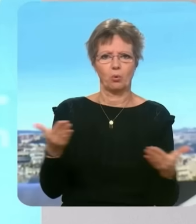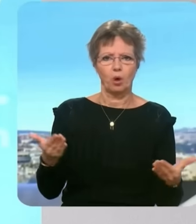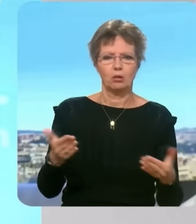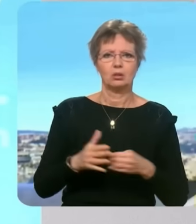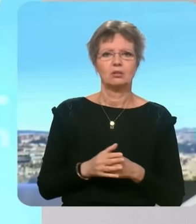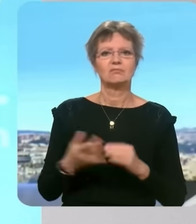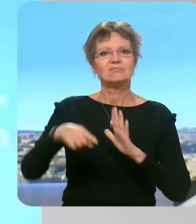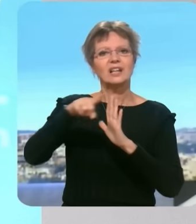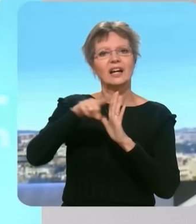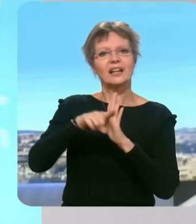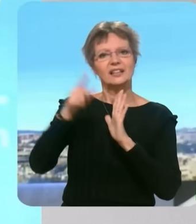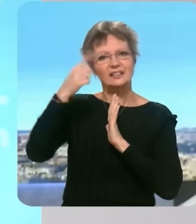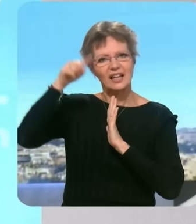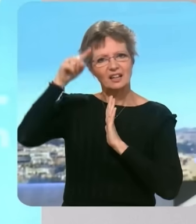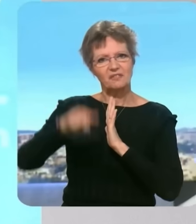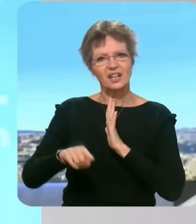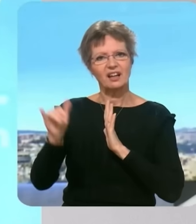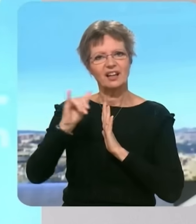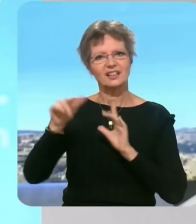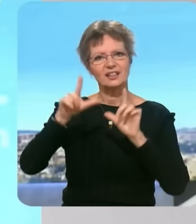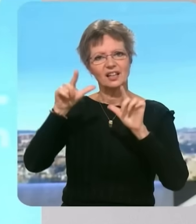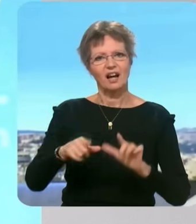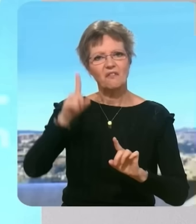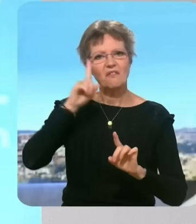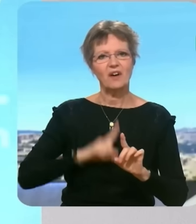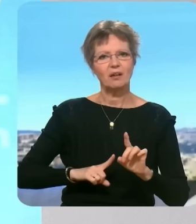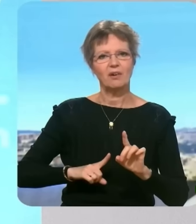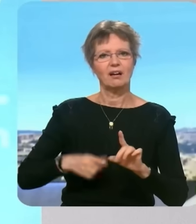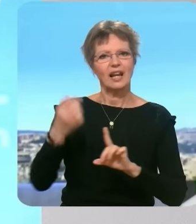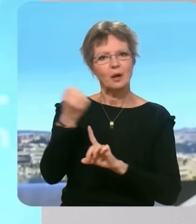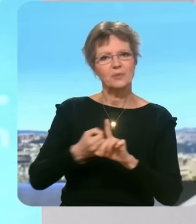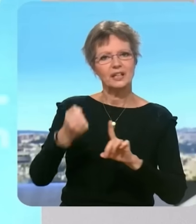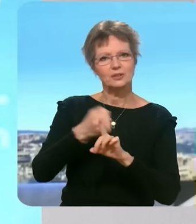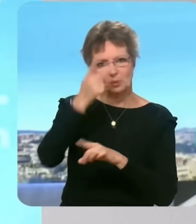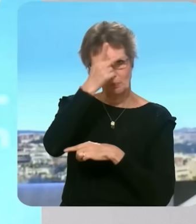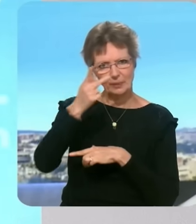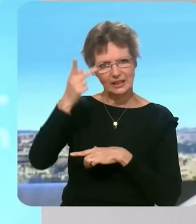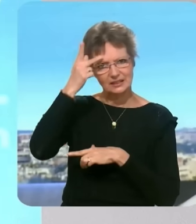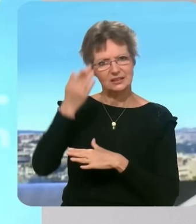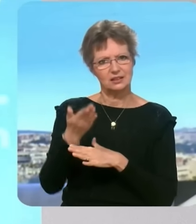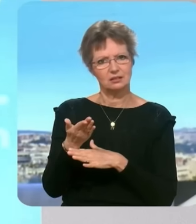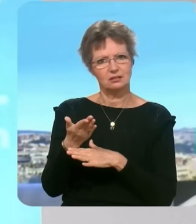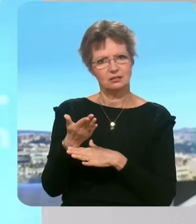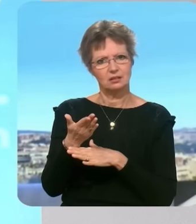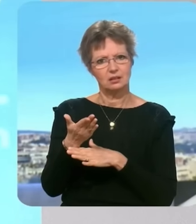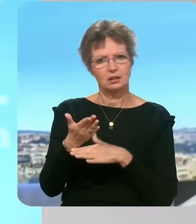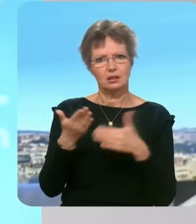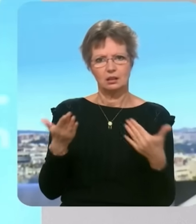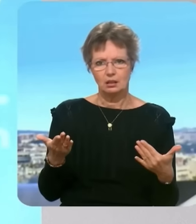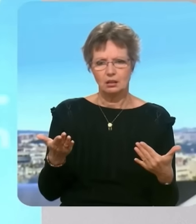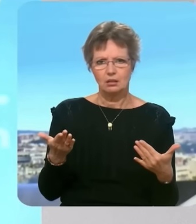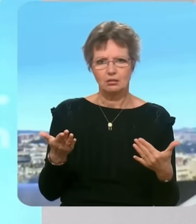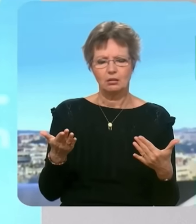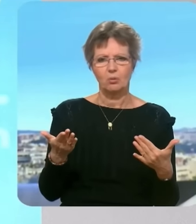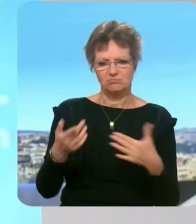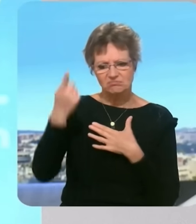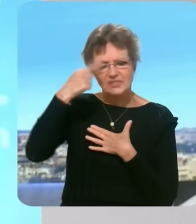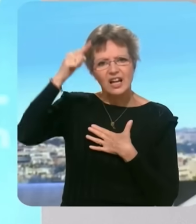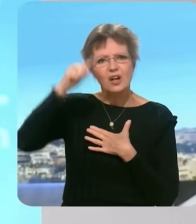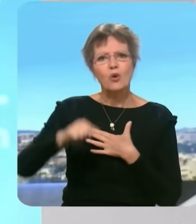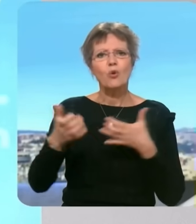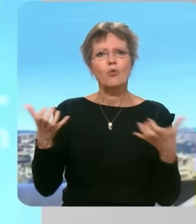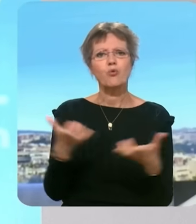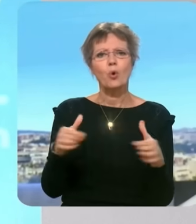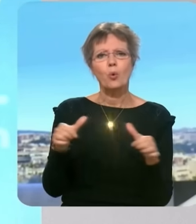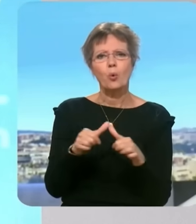liste de cette activiste palestinienne, avec le sentiment quand même de la part de LFI de vouloir